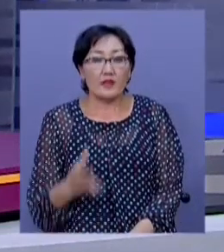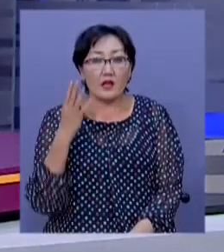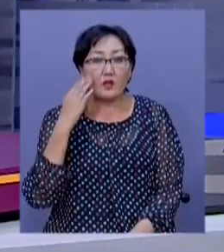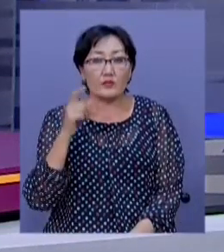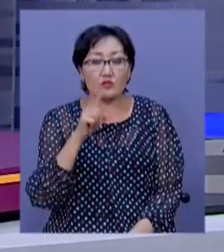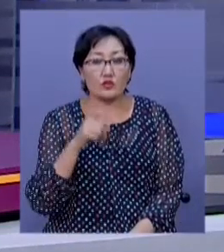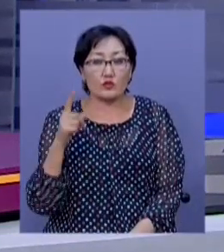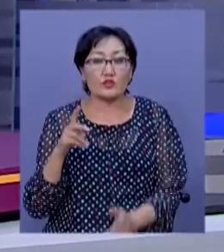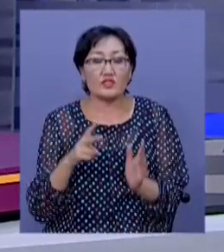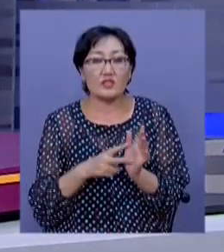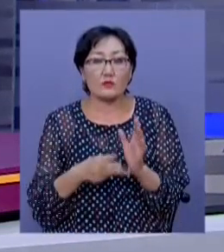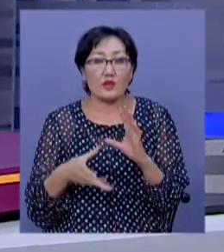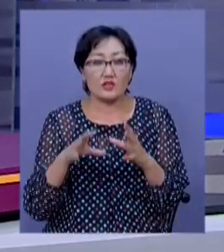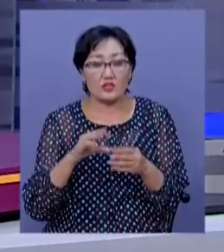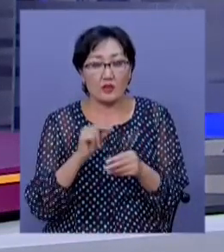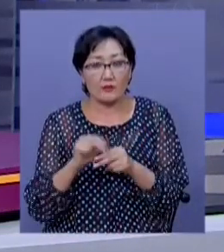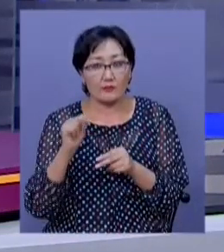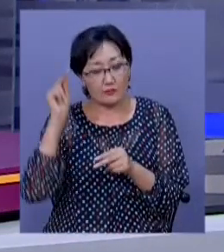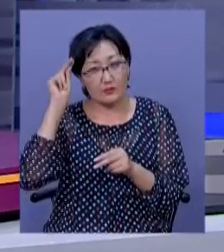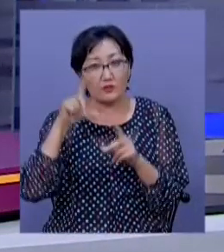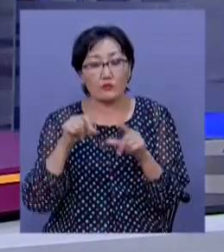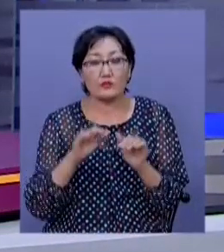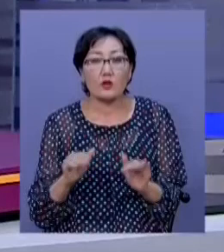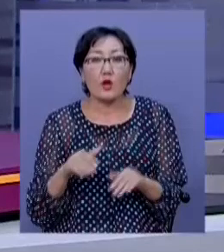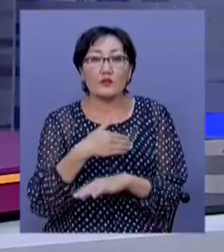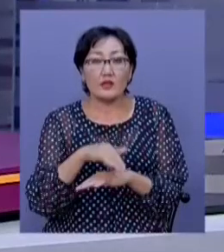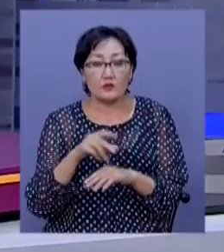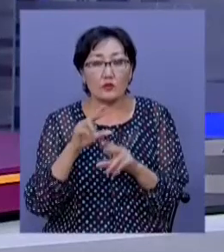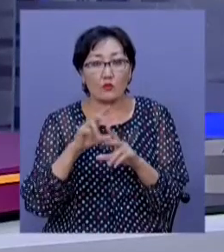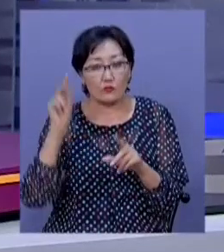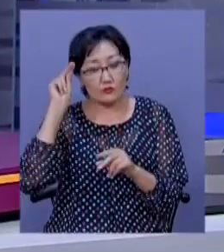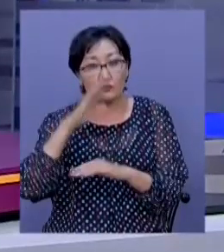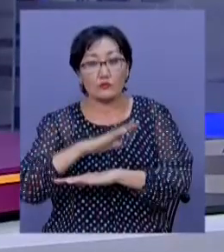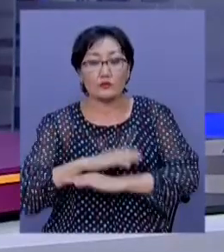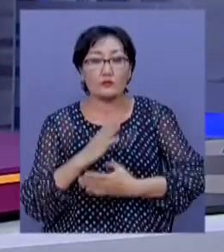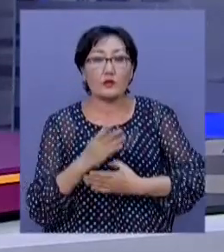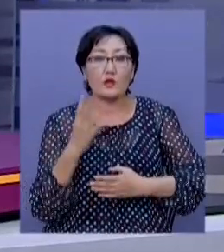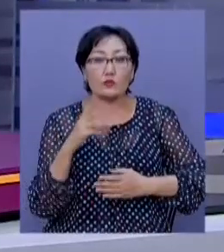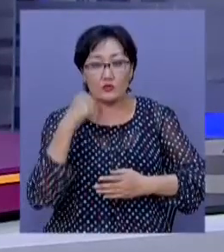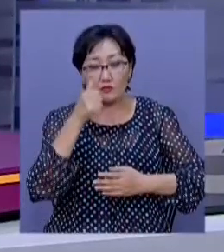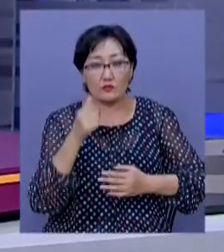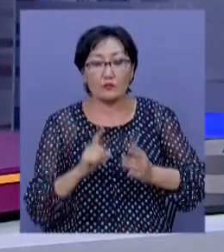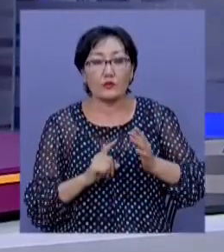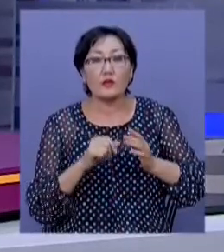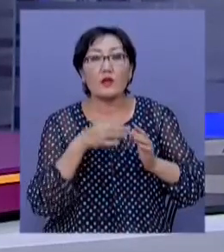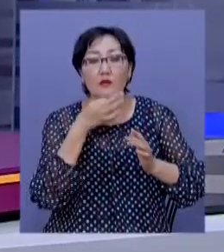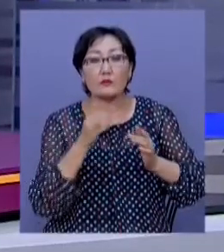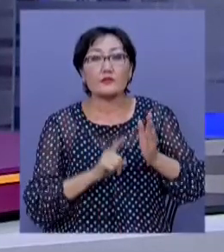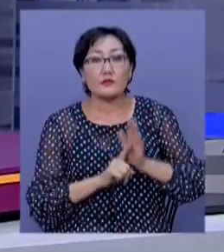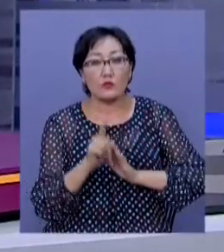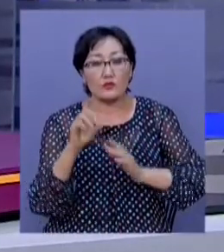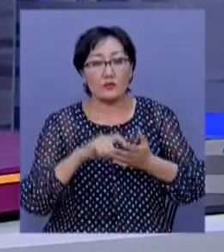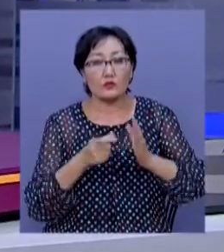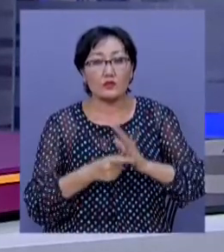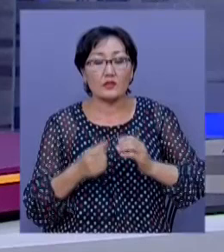Алматыдағы нөмірі 7-ші жалпы білім беретін мектептің оқушылары далада дәріс алып келуде. 4 жылдан бері бастау сынып оқушыларына